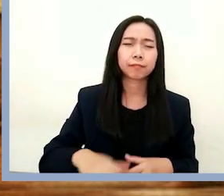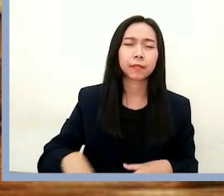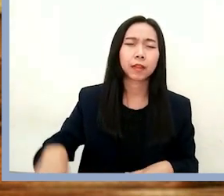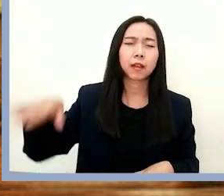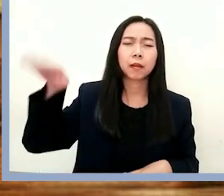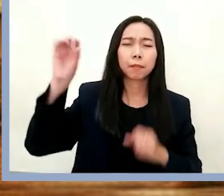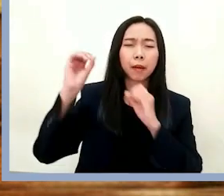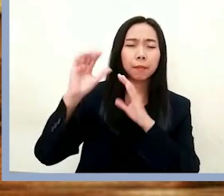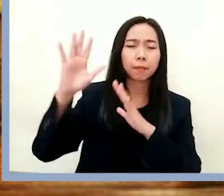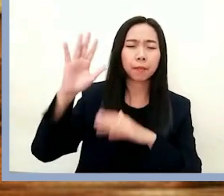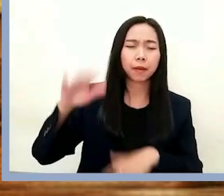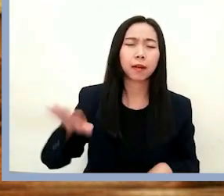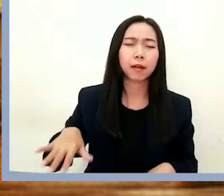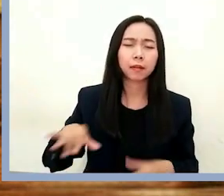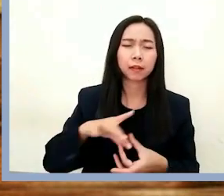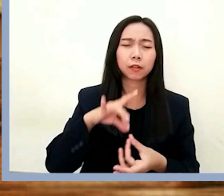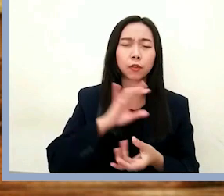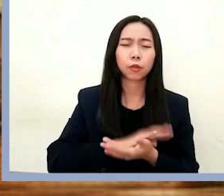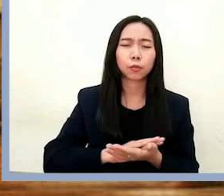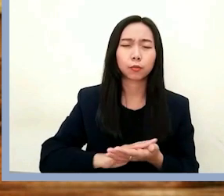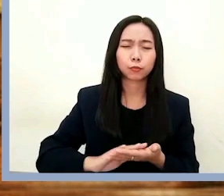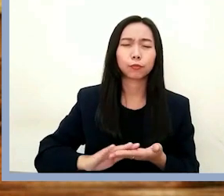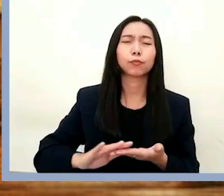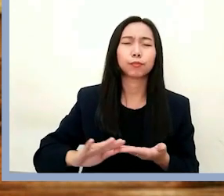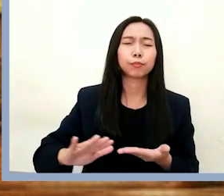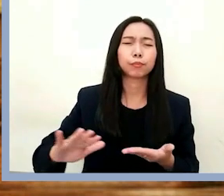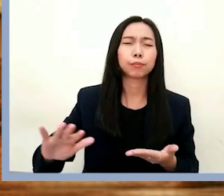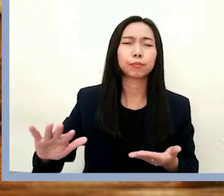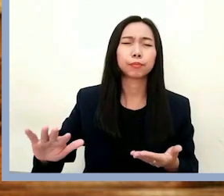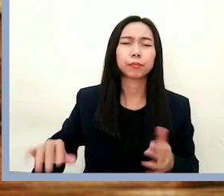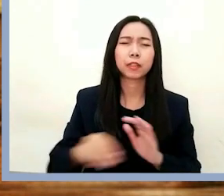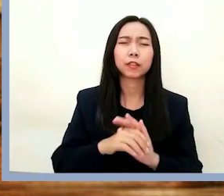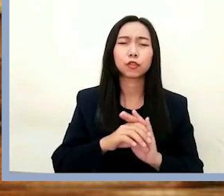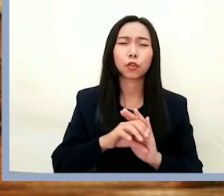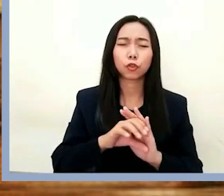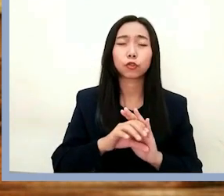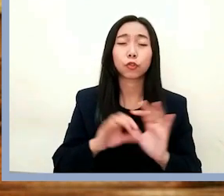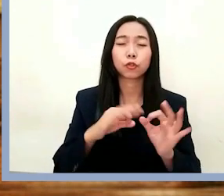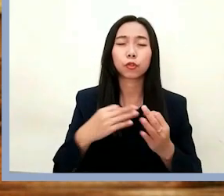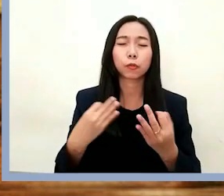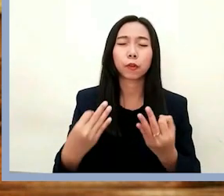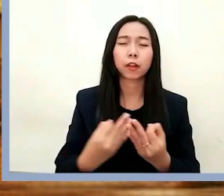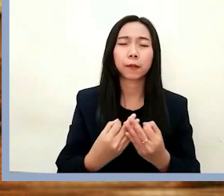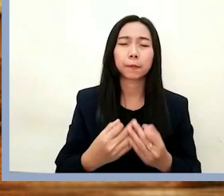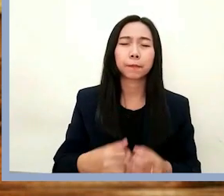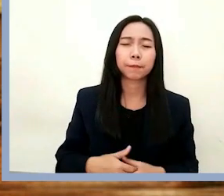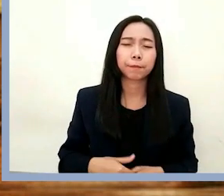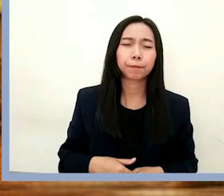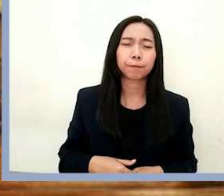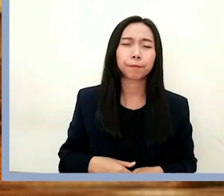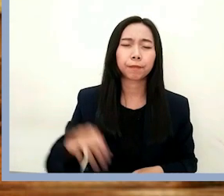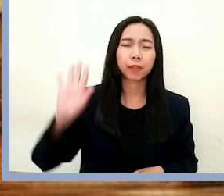Roh Kudus juga merupakan gambaran dari satu keluarga engkau yang